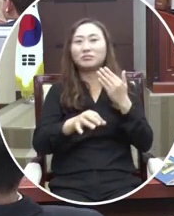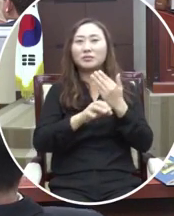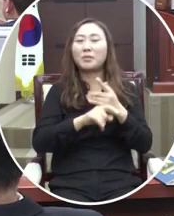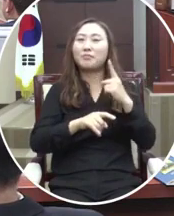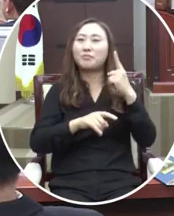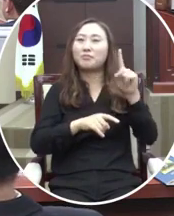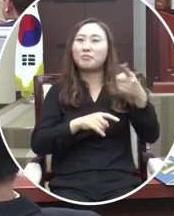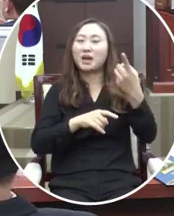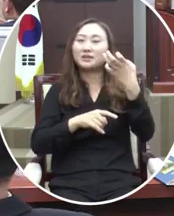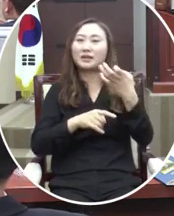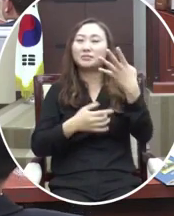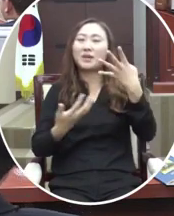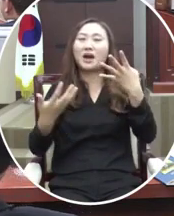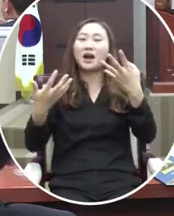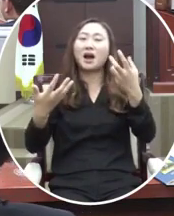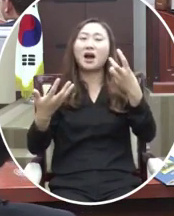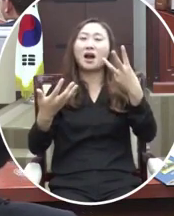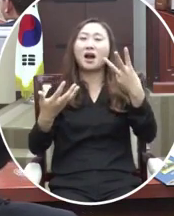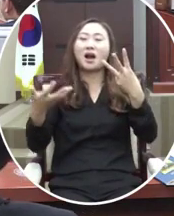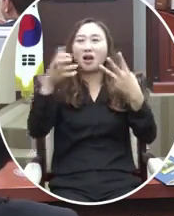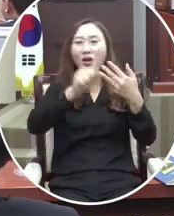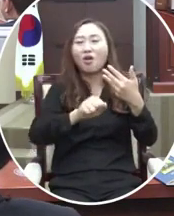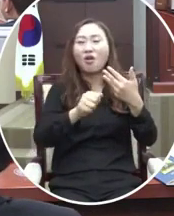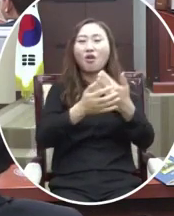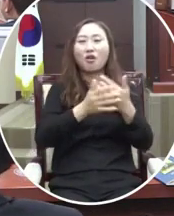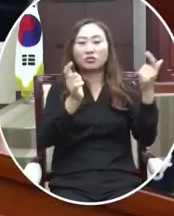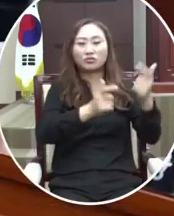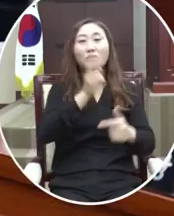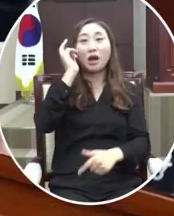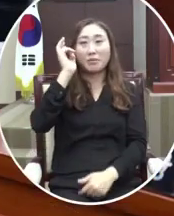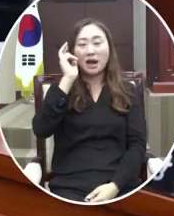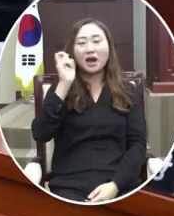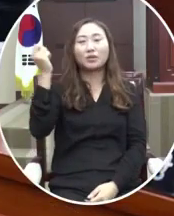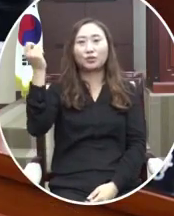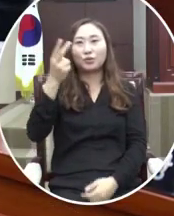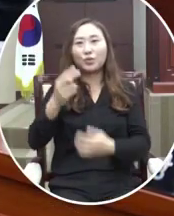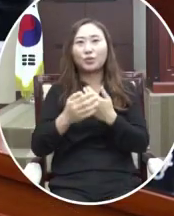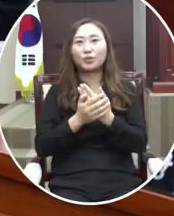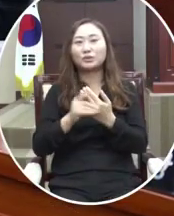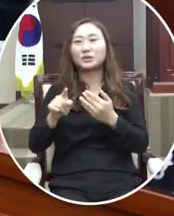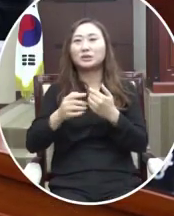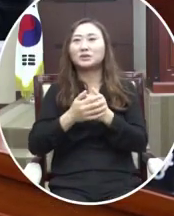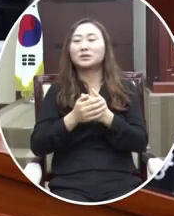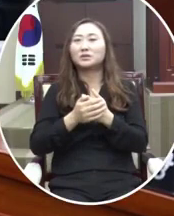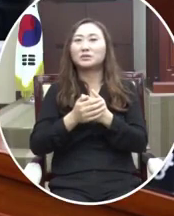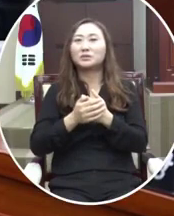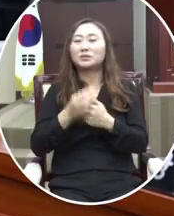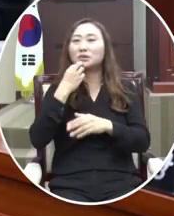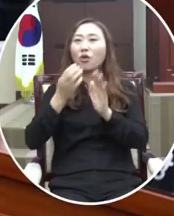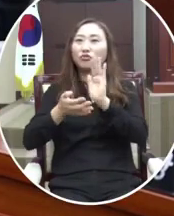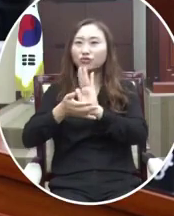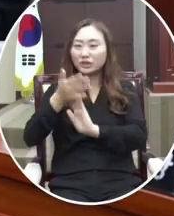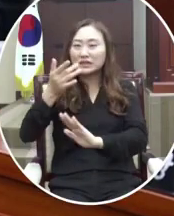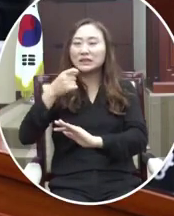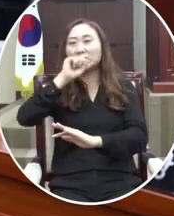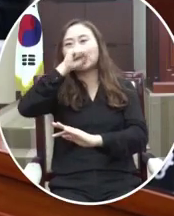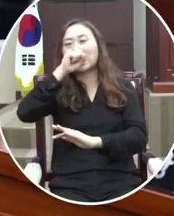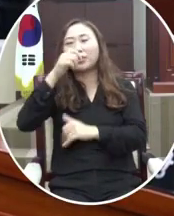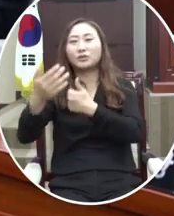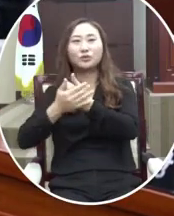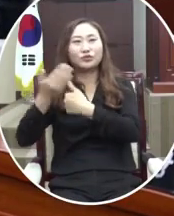148억원 감소할 것으로 예상되고 민선 7기 1에 평균 6.2% 증가해온 서울시 조종